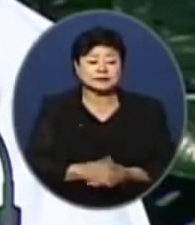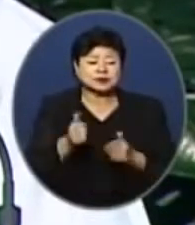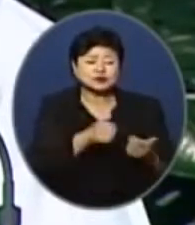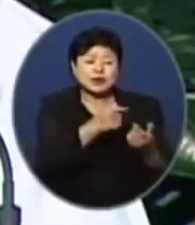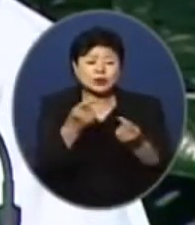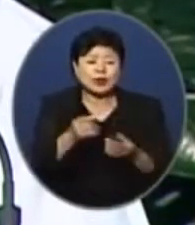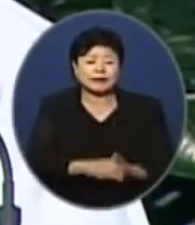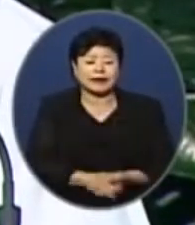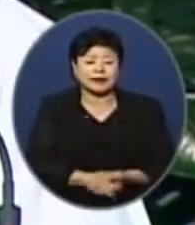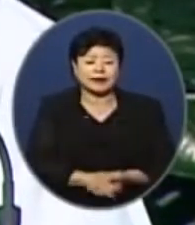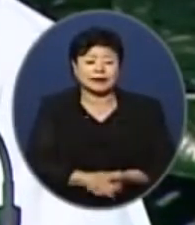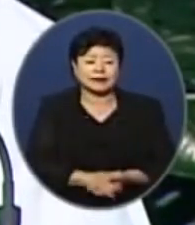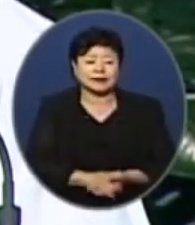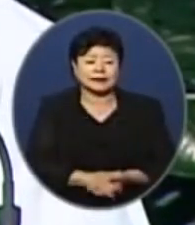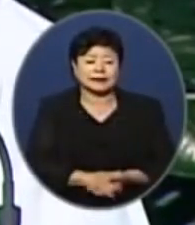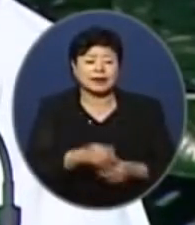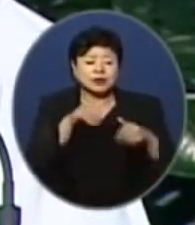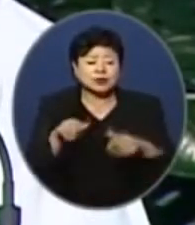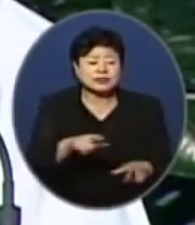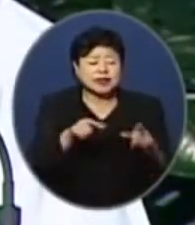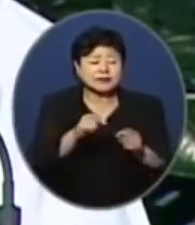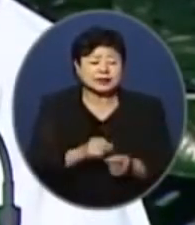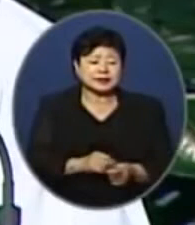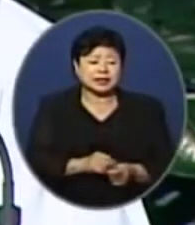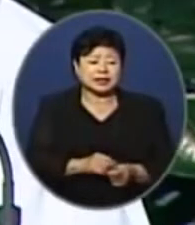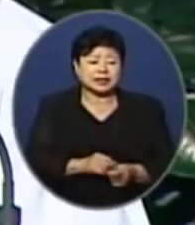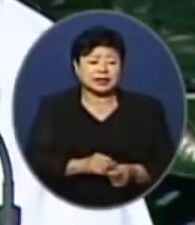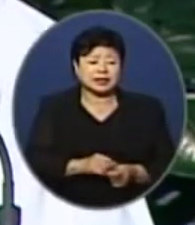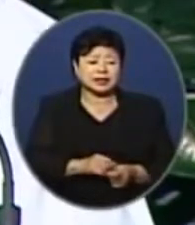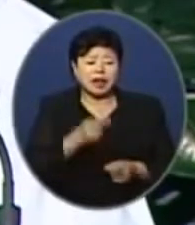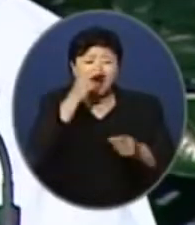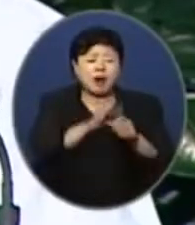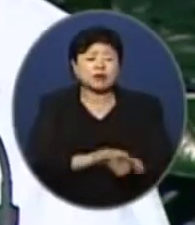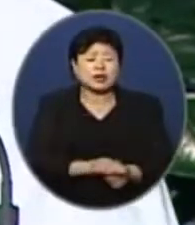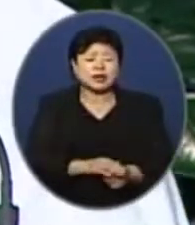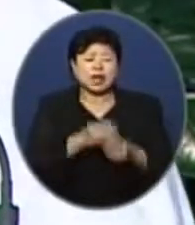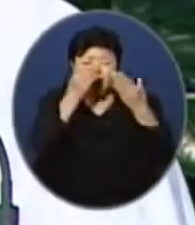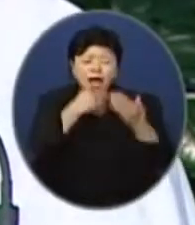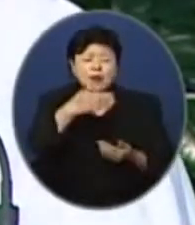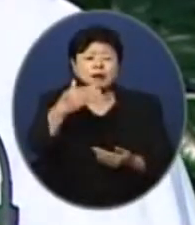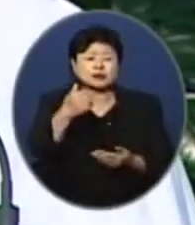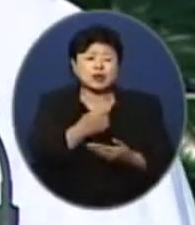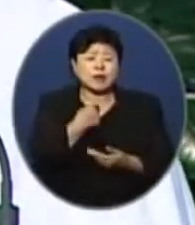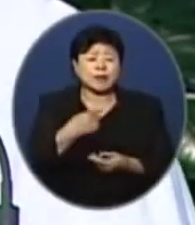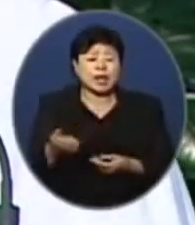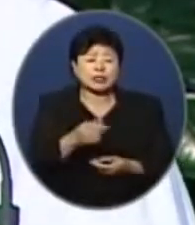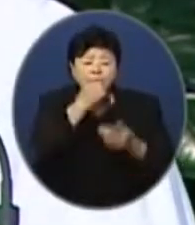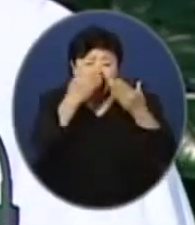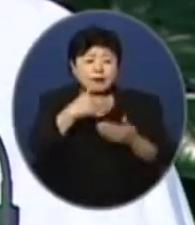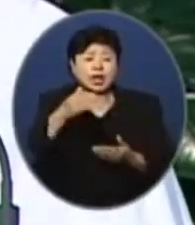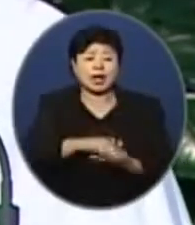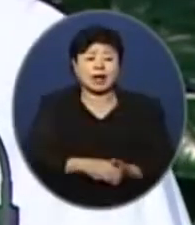죽음과도 같은 거예요. 그 노예의 삶으로 살다가 또 억울하게 누명을 쓰고 감옥에 갑니다. 죄를 짓지 않은 그가 감옥에